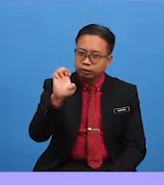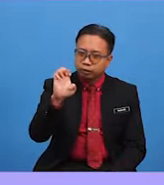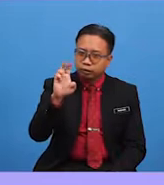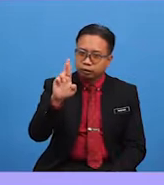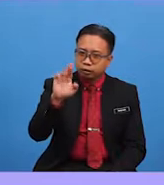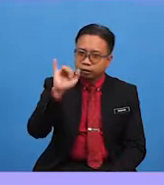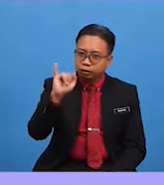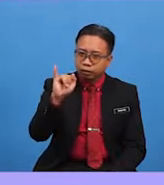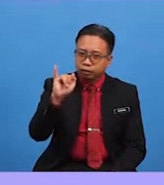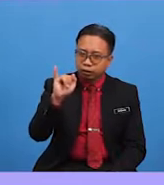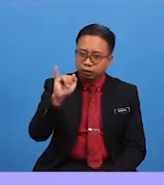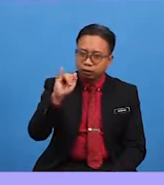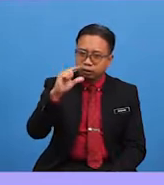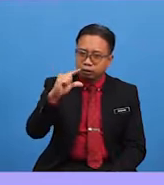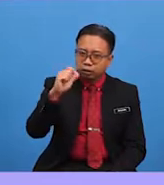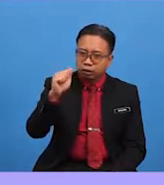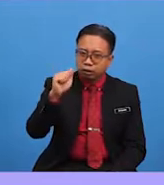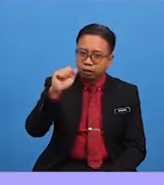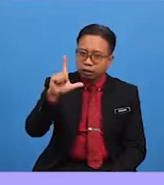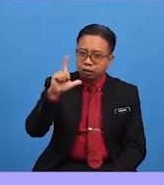ri, ga, la.